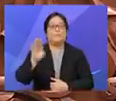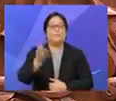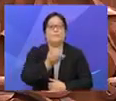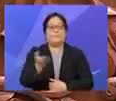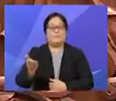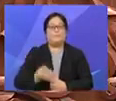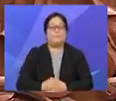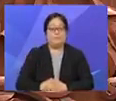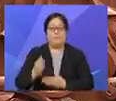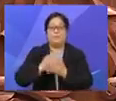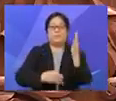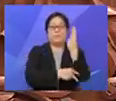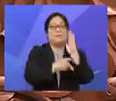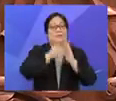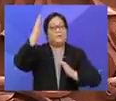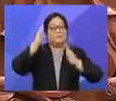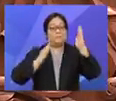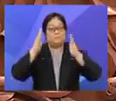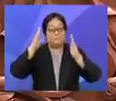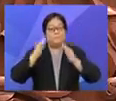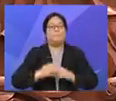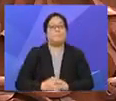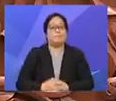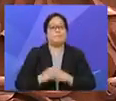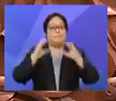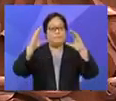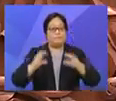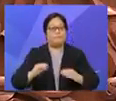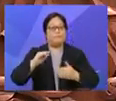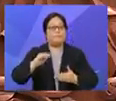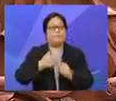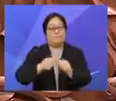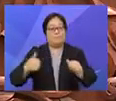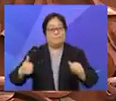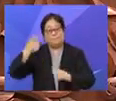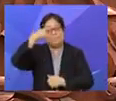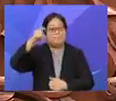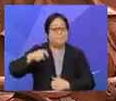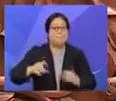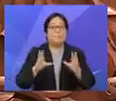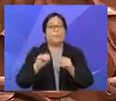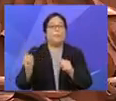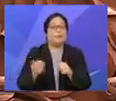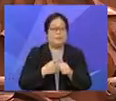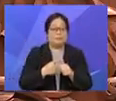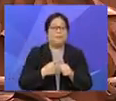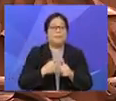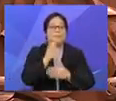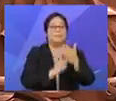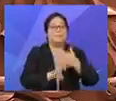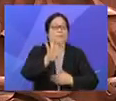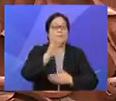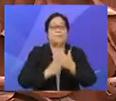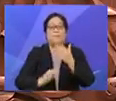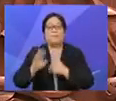kita banyak mencapai tugas-tugas tambahan yang belum lagi kita kenal Pasti buat kaca saat ini bahkan ada